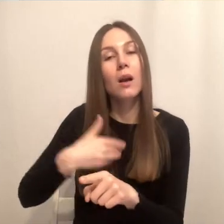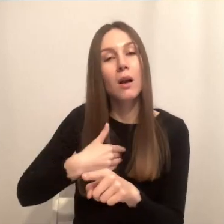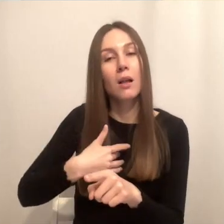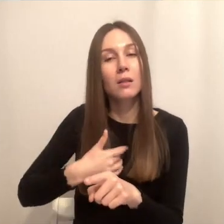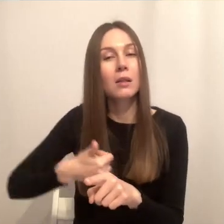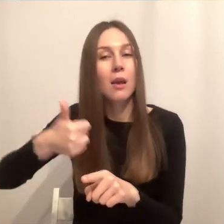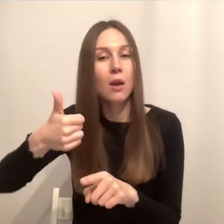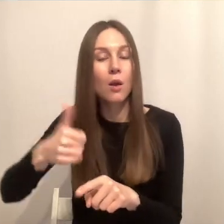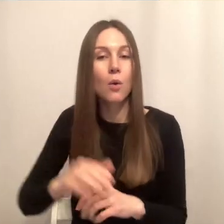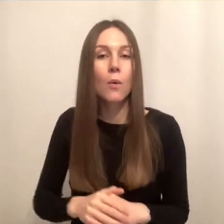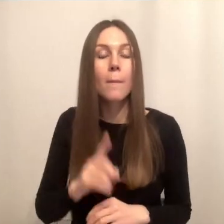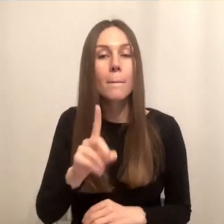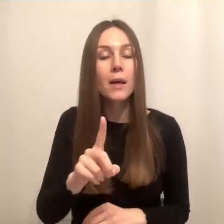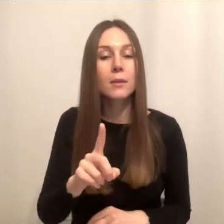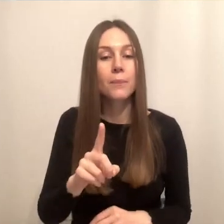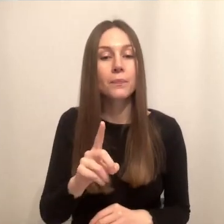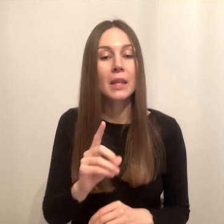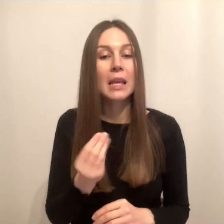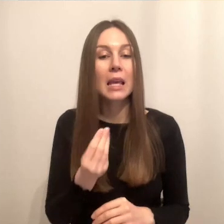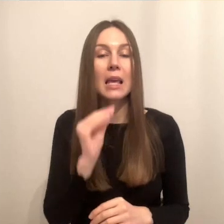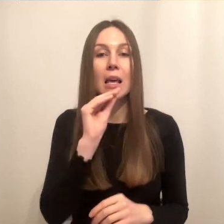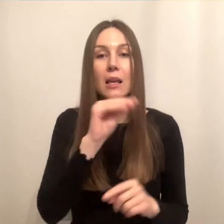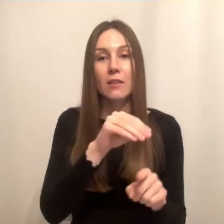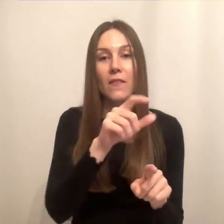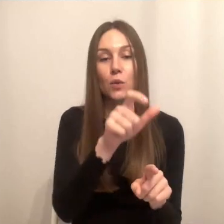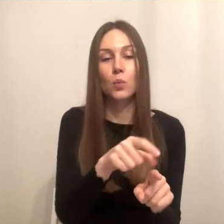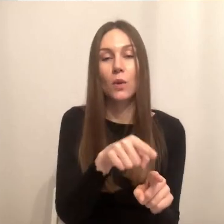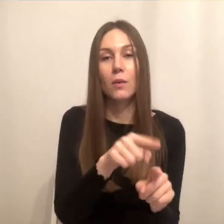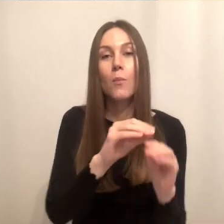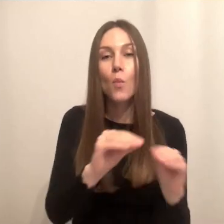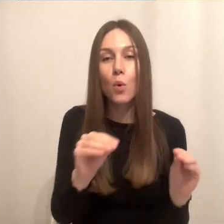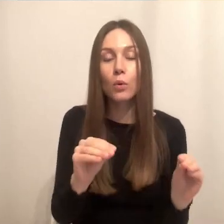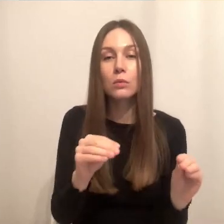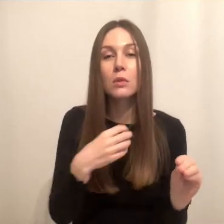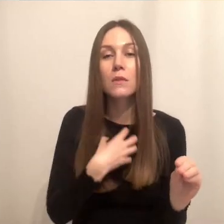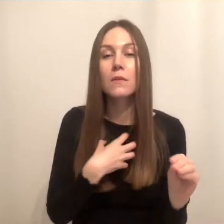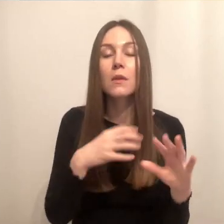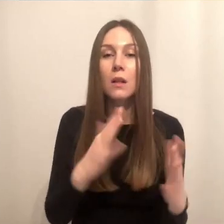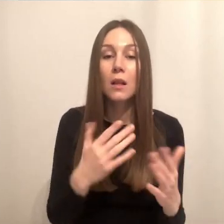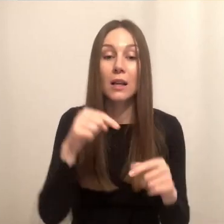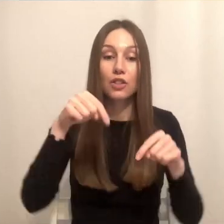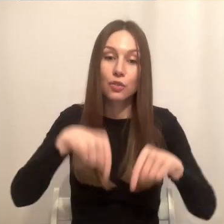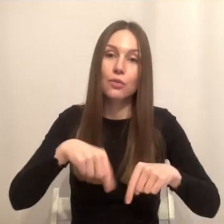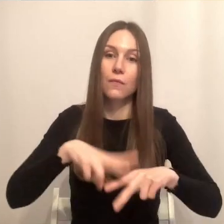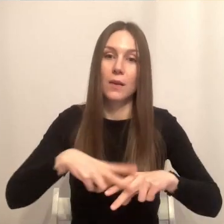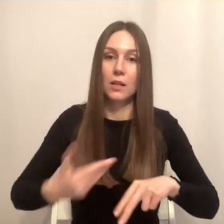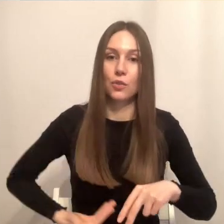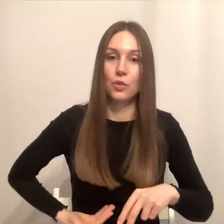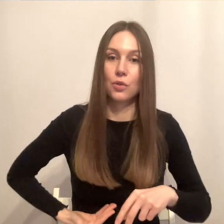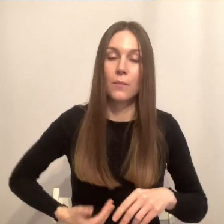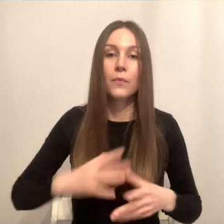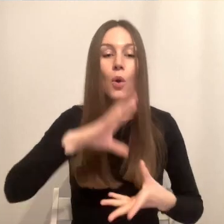kas yra svarbu investuojant į patį mokytoją, kad jisai gyventų čia, tai pirmiausia kompleksinis